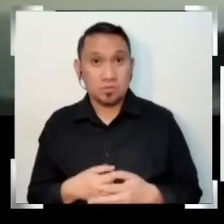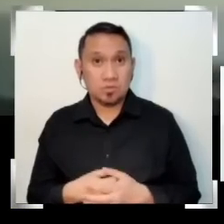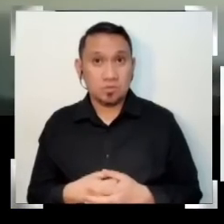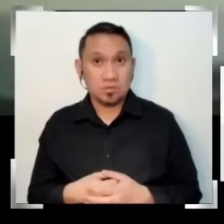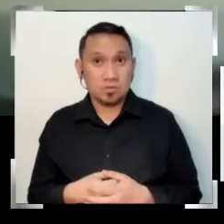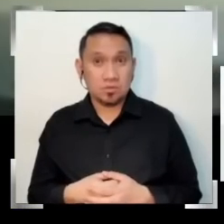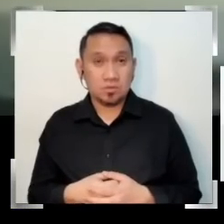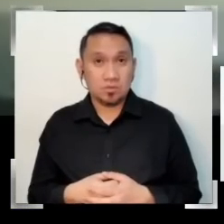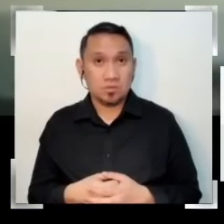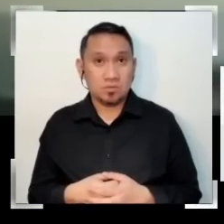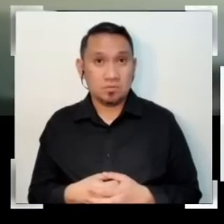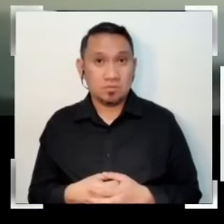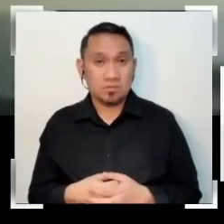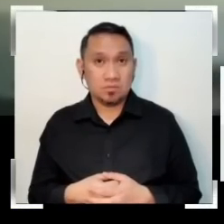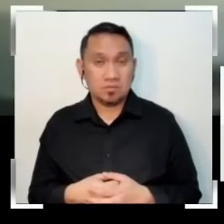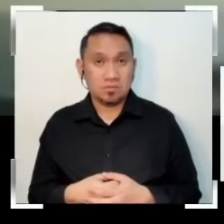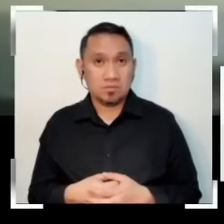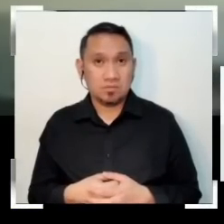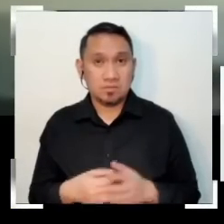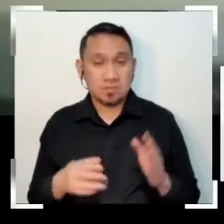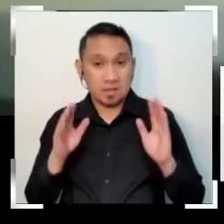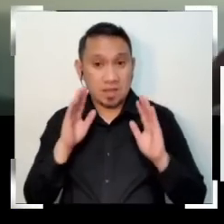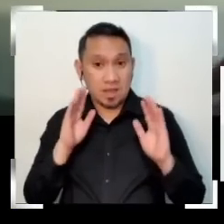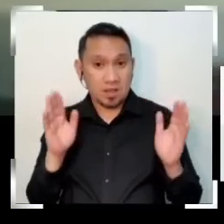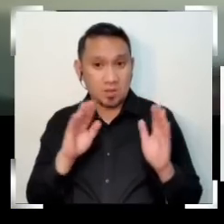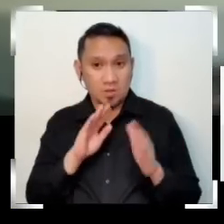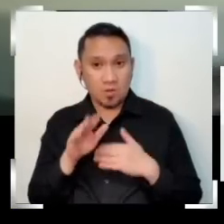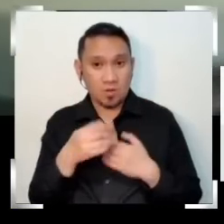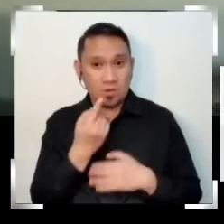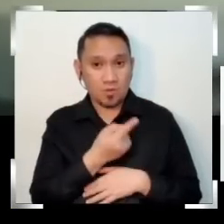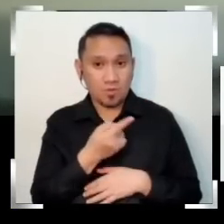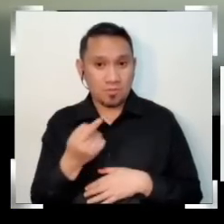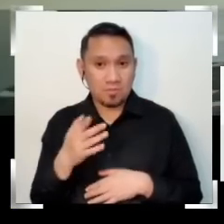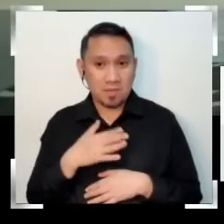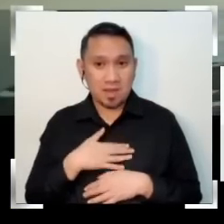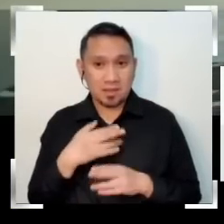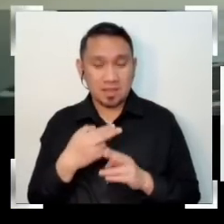Hello everyone! My name is Octo One.